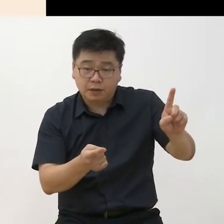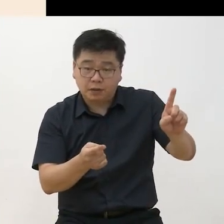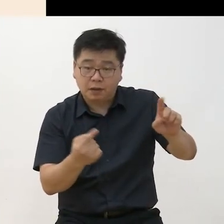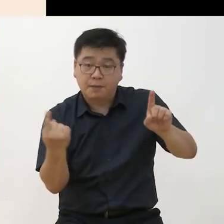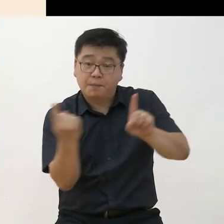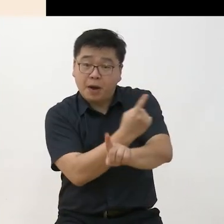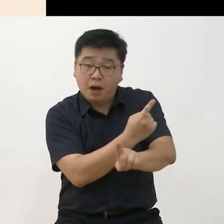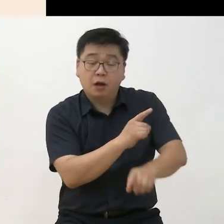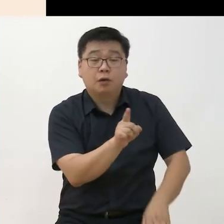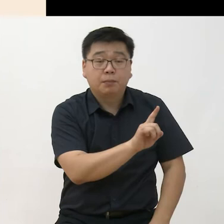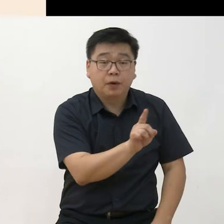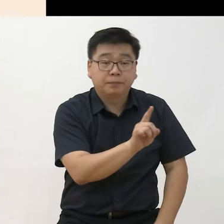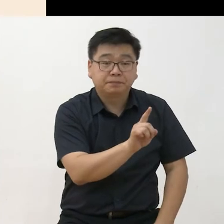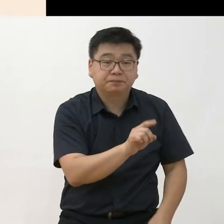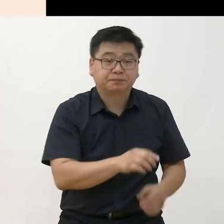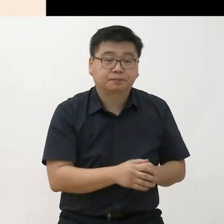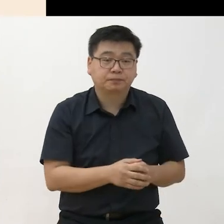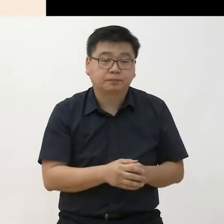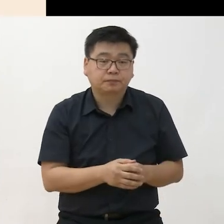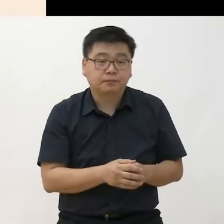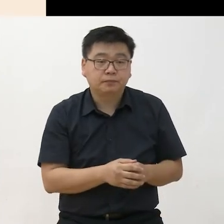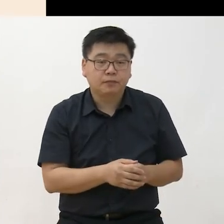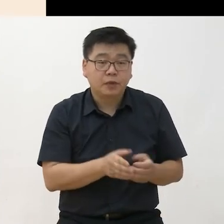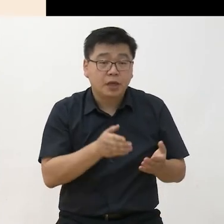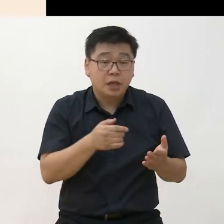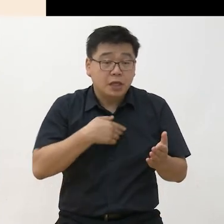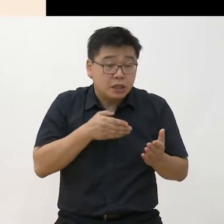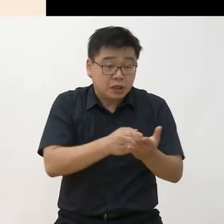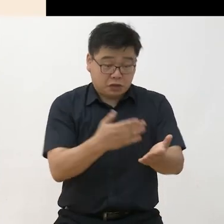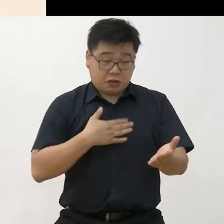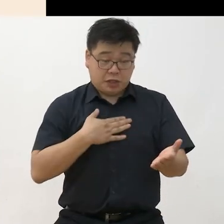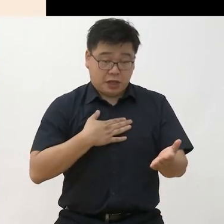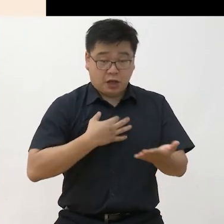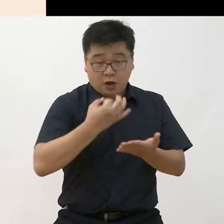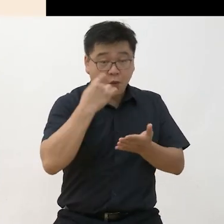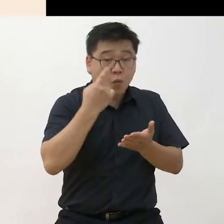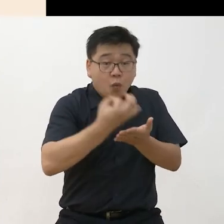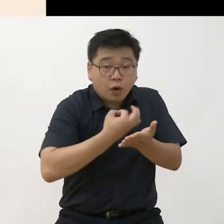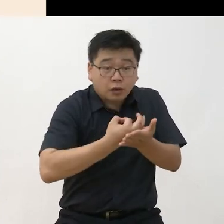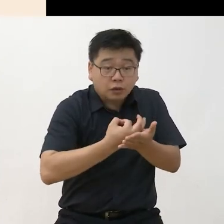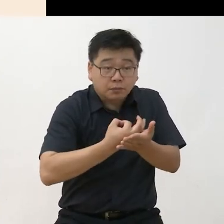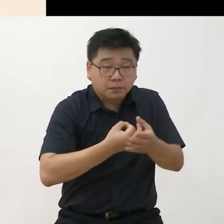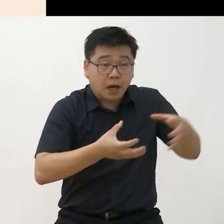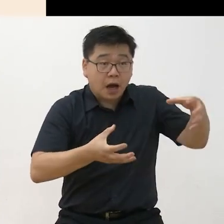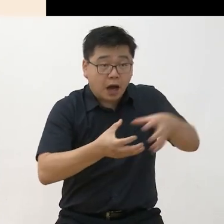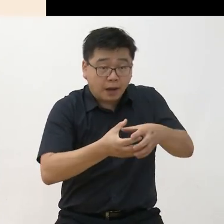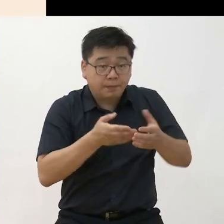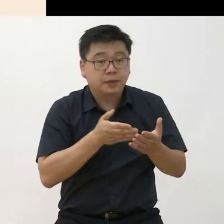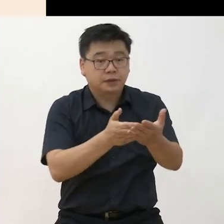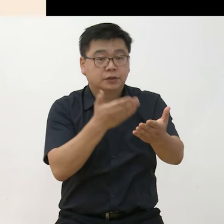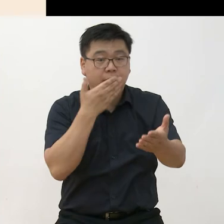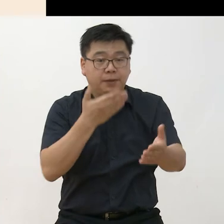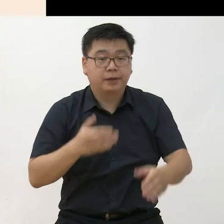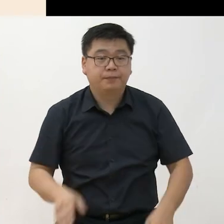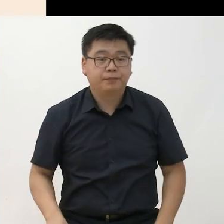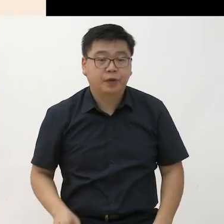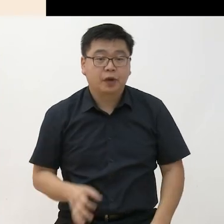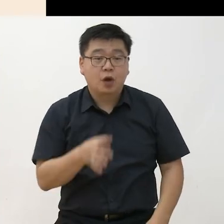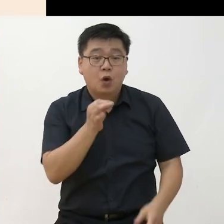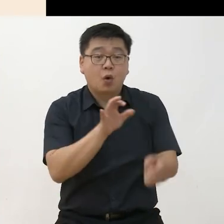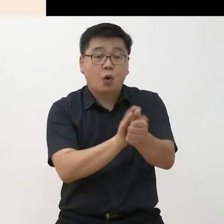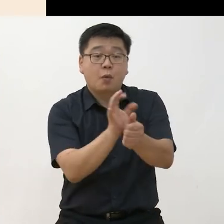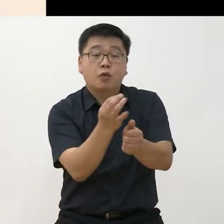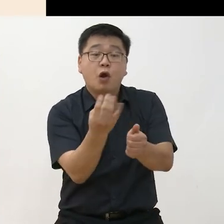본인도 역시 그 사례비를 예산 편성해서 지원받을 수 있습니다. 지원